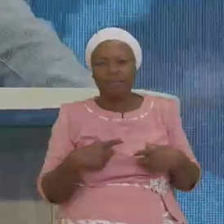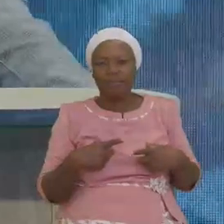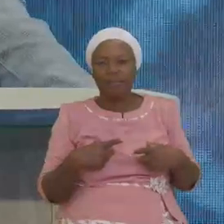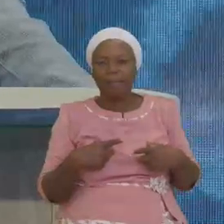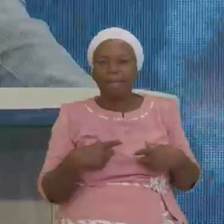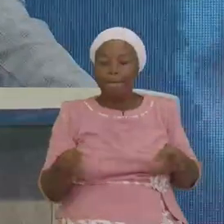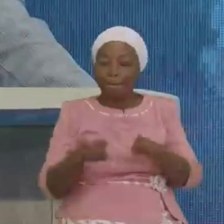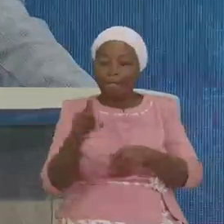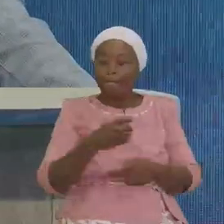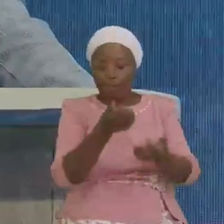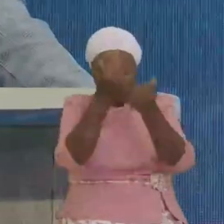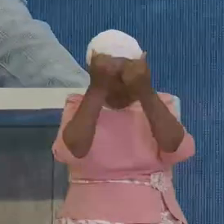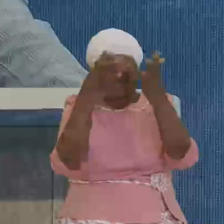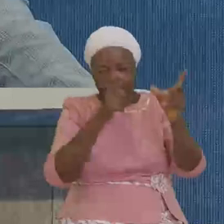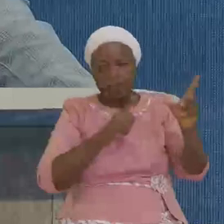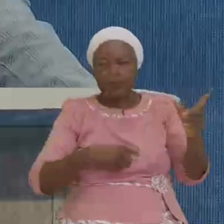vivez.